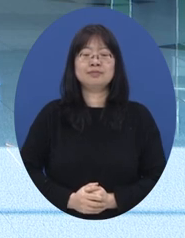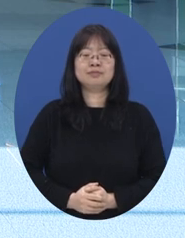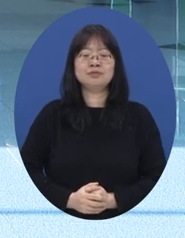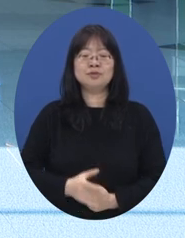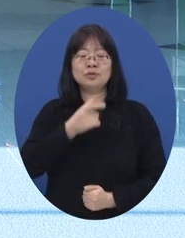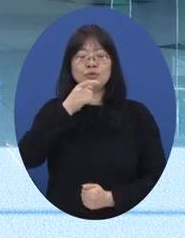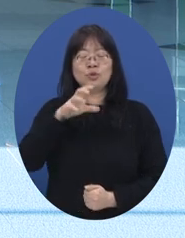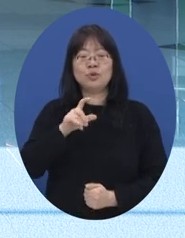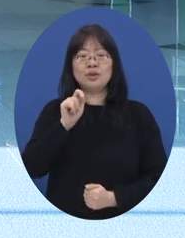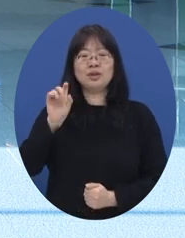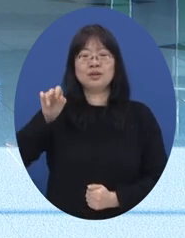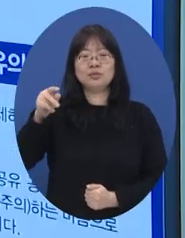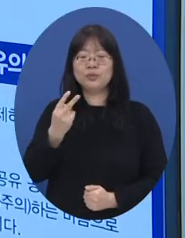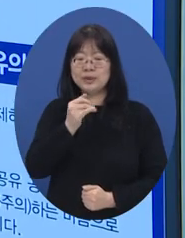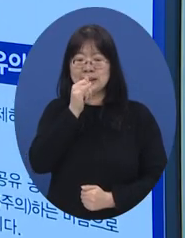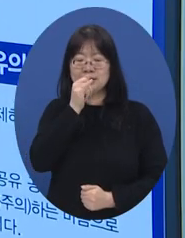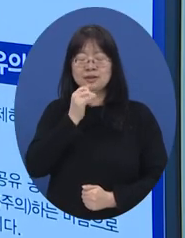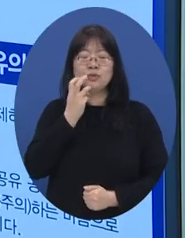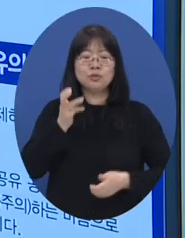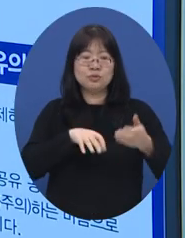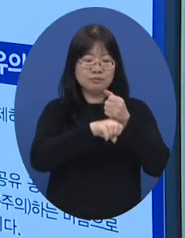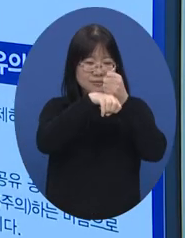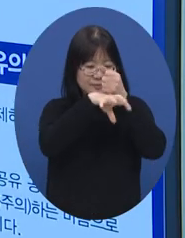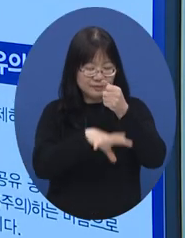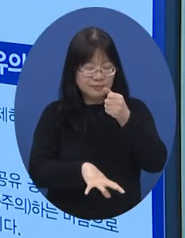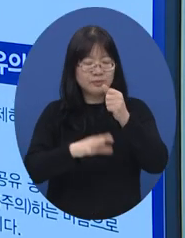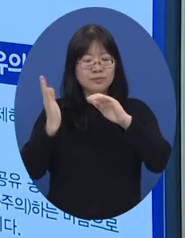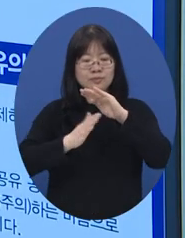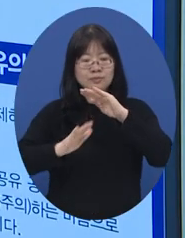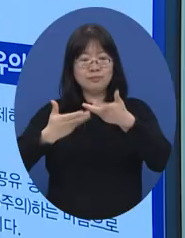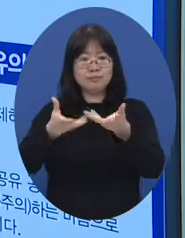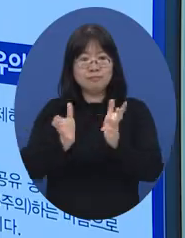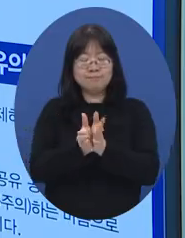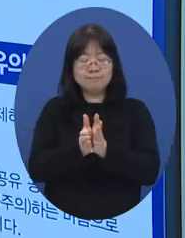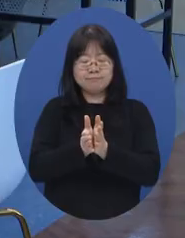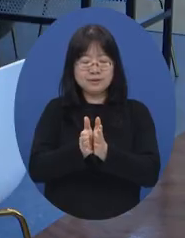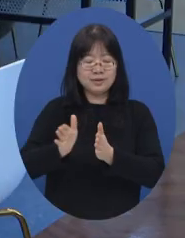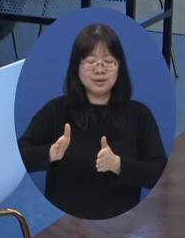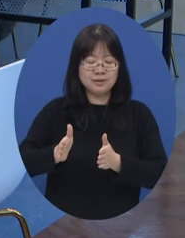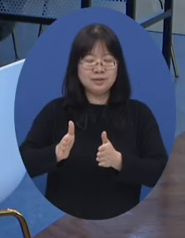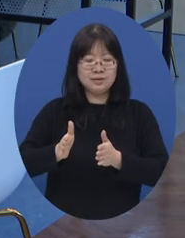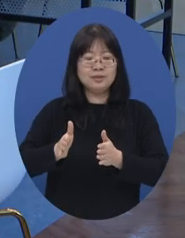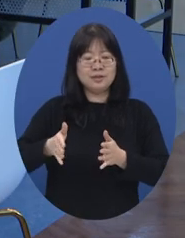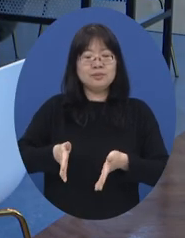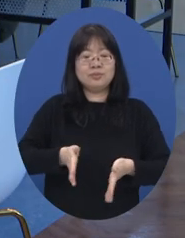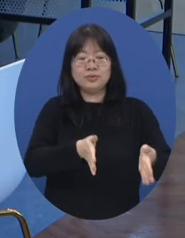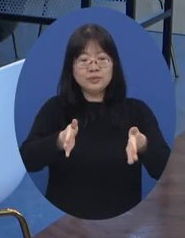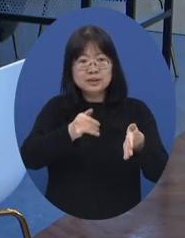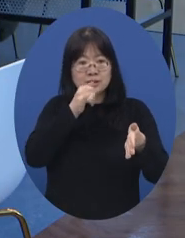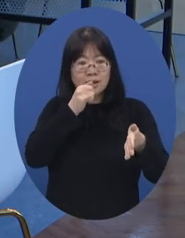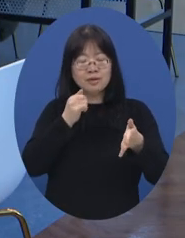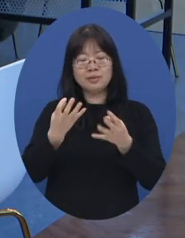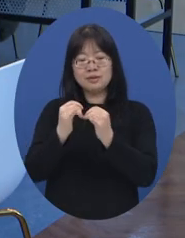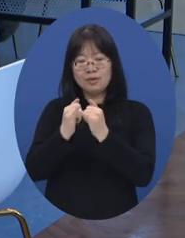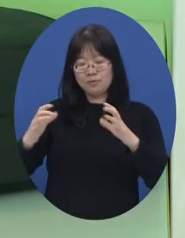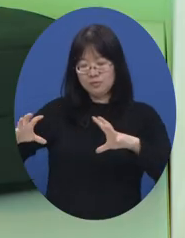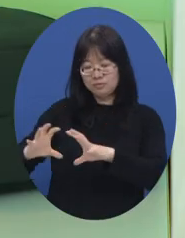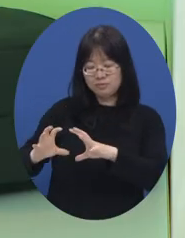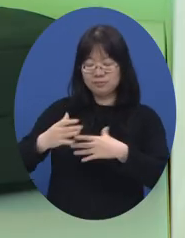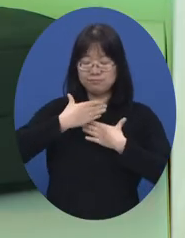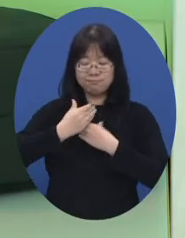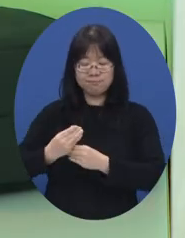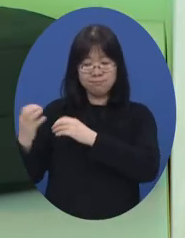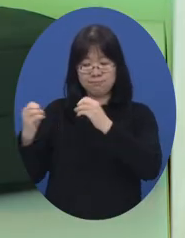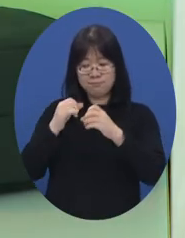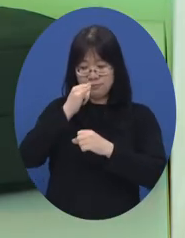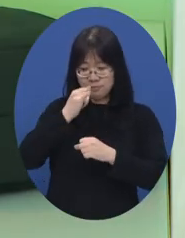수원 광교에 있는 경기도 산하 공공기관 로비입니다. 한쪽에 많은 사람이 모여 있는데 편하게 대화를 나누기도 하고